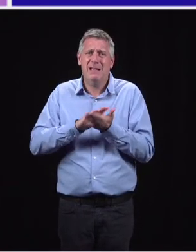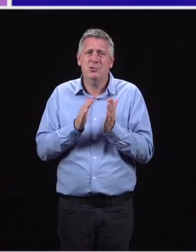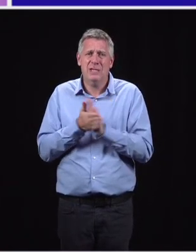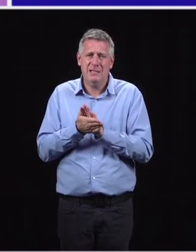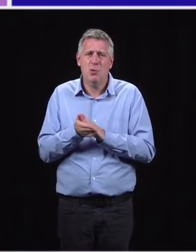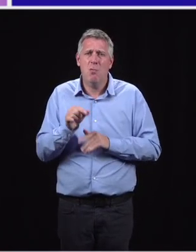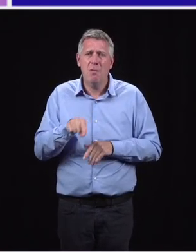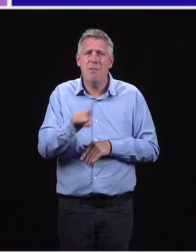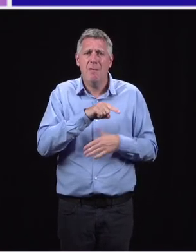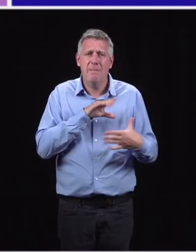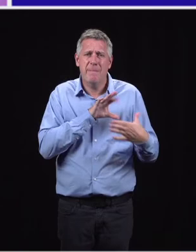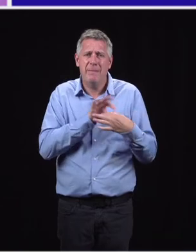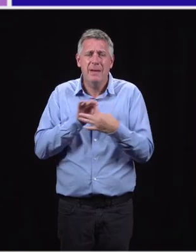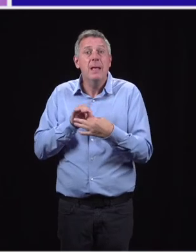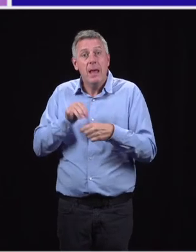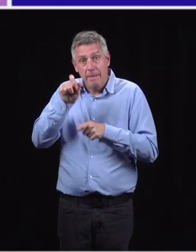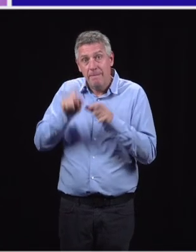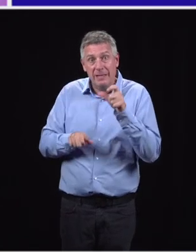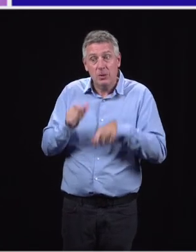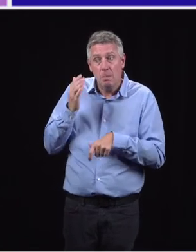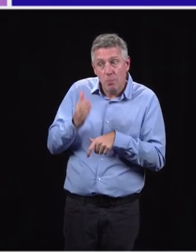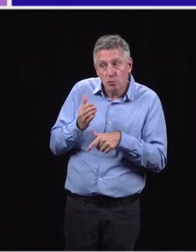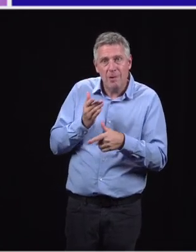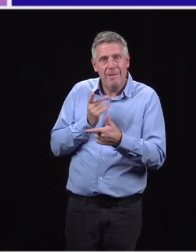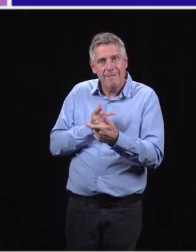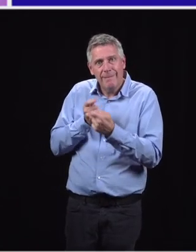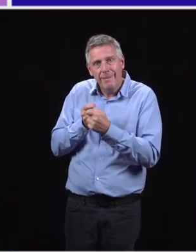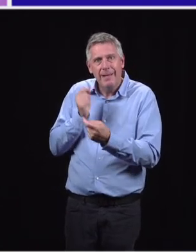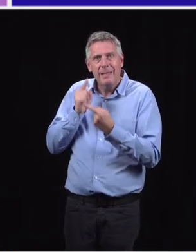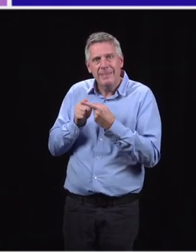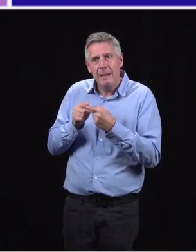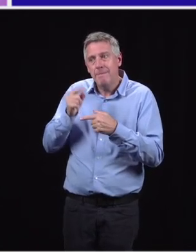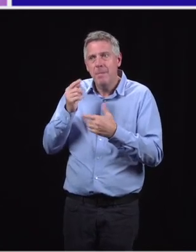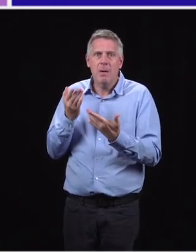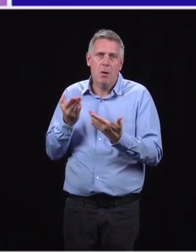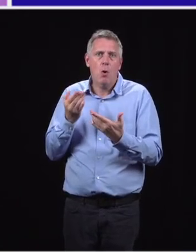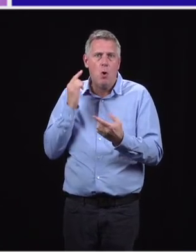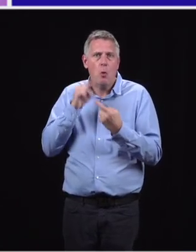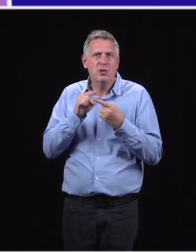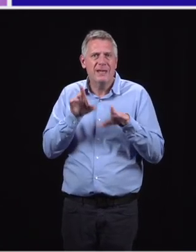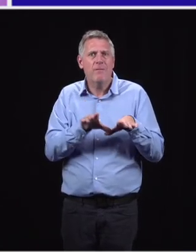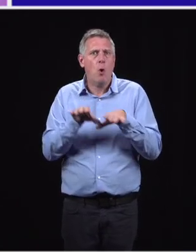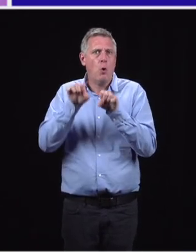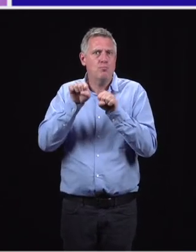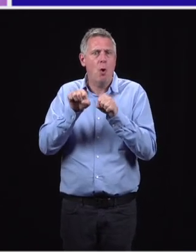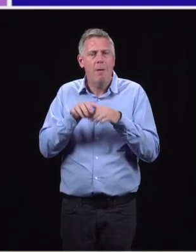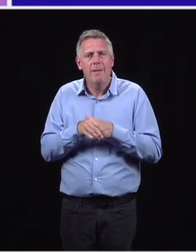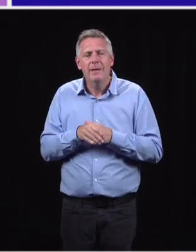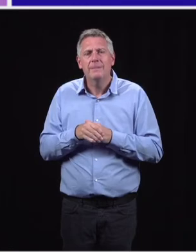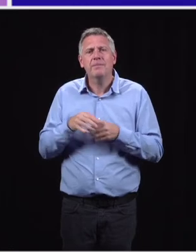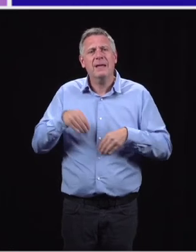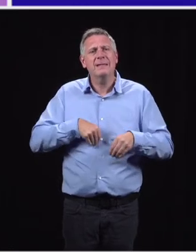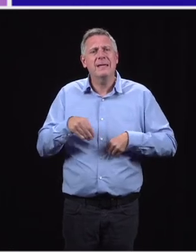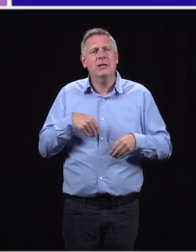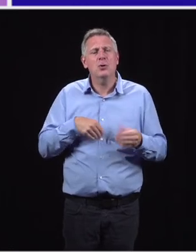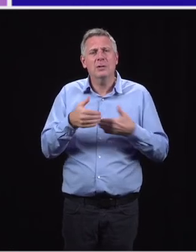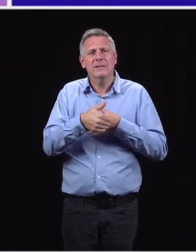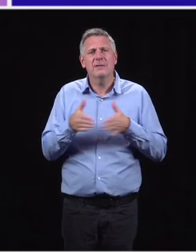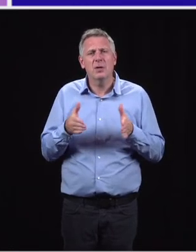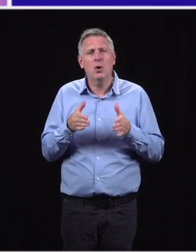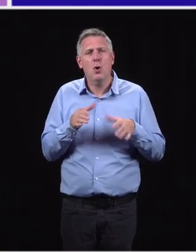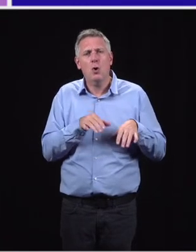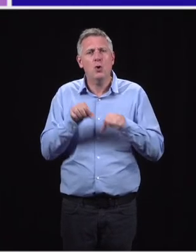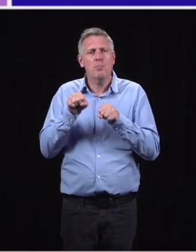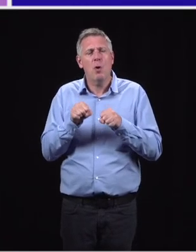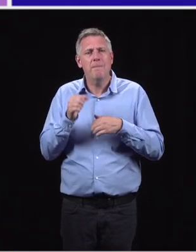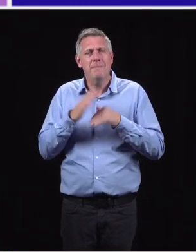accompagner les personnes qui en ont besoin sur les thématiques du recrutement donc là la semaine prochaine je vais avoir le directeur de la division des recrutements